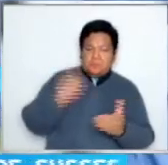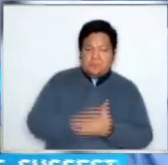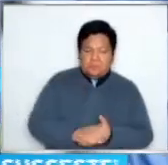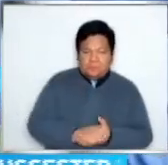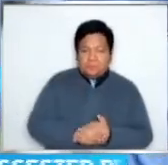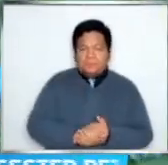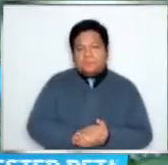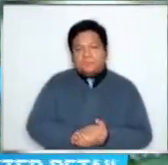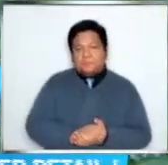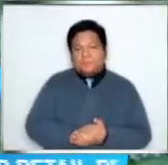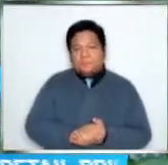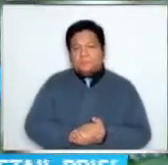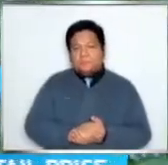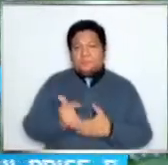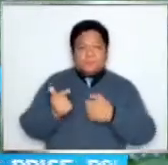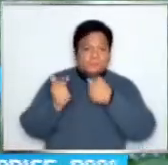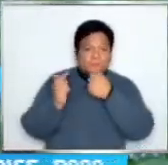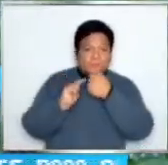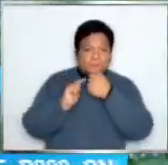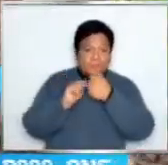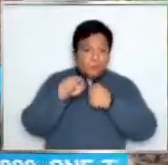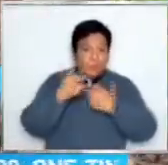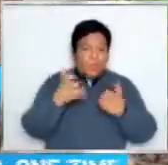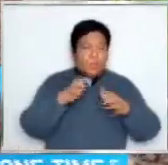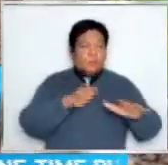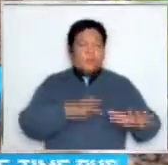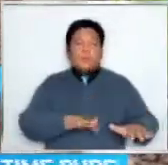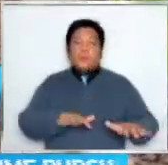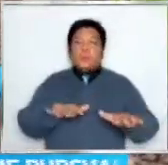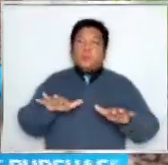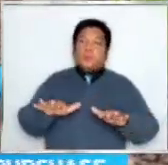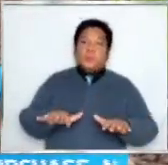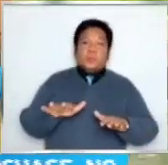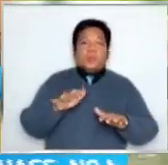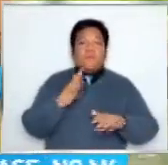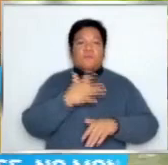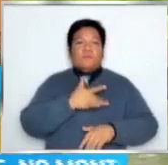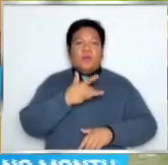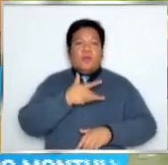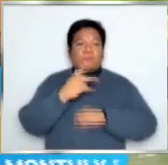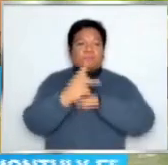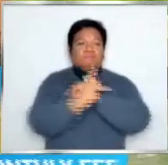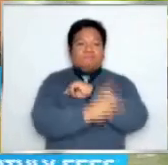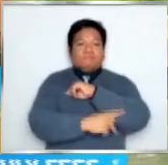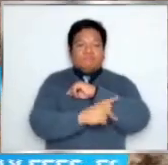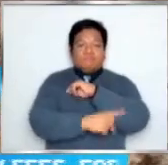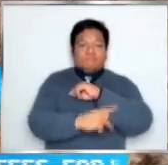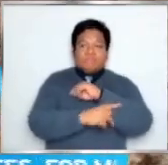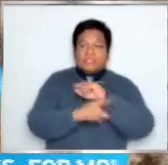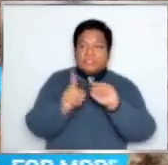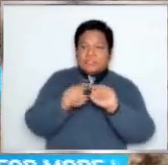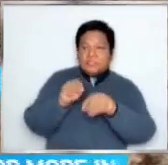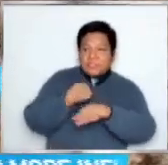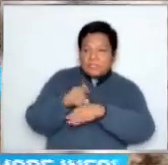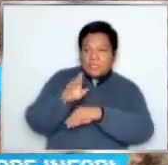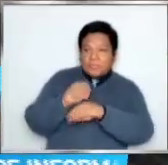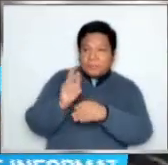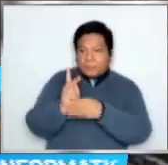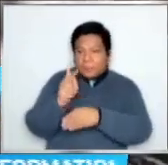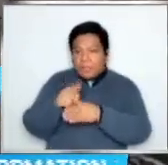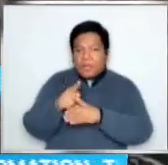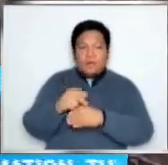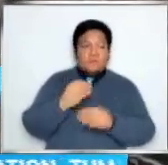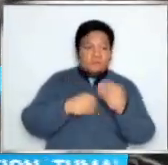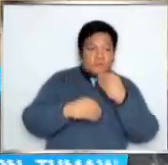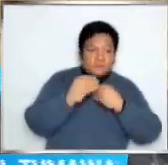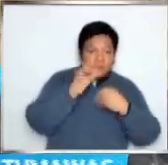Kung gusto mo ng chill, probinsya vibe, mga plantito't plantita tips at Pinoy food mukbang, lahat ng yan